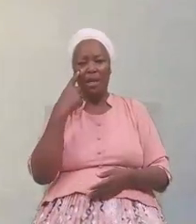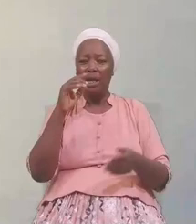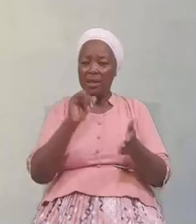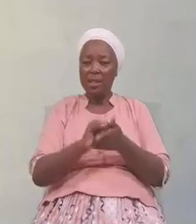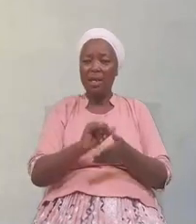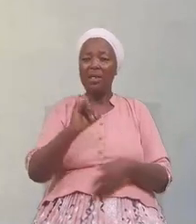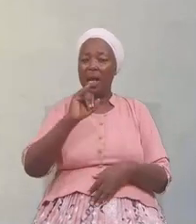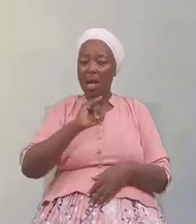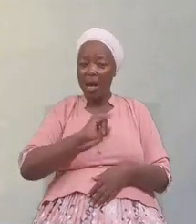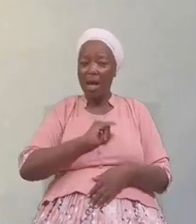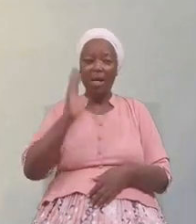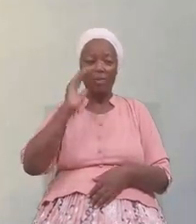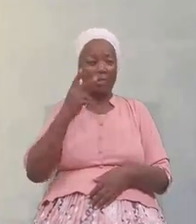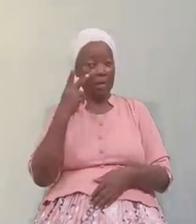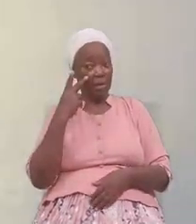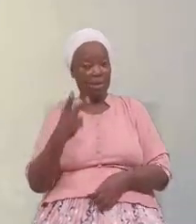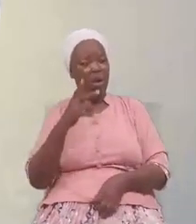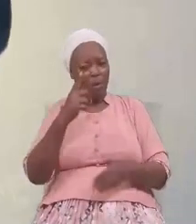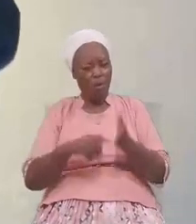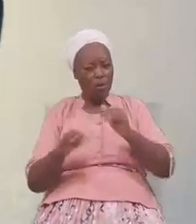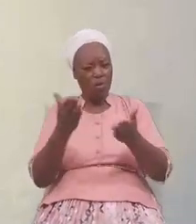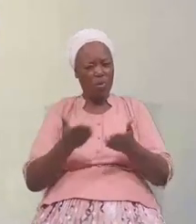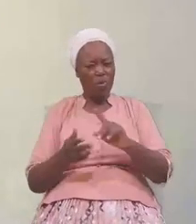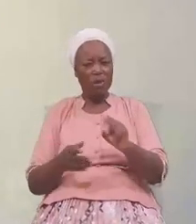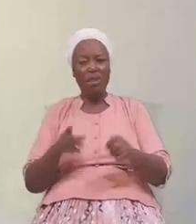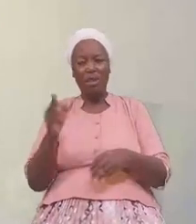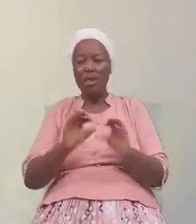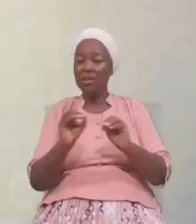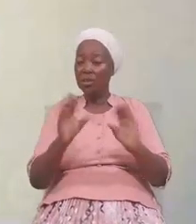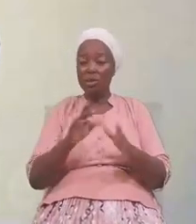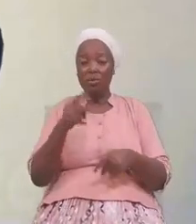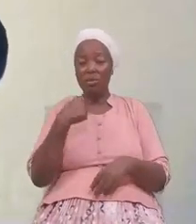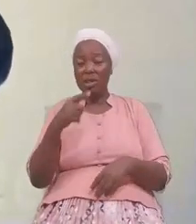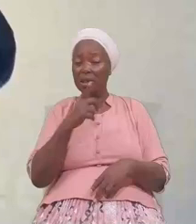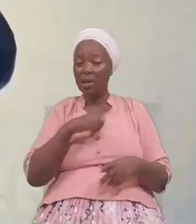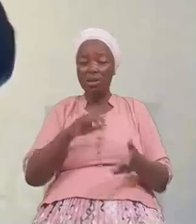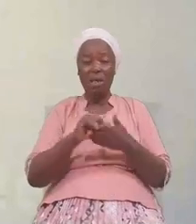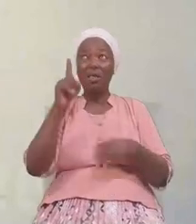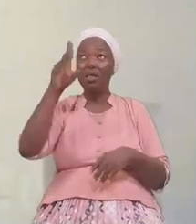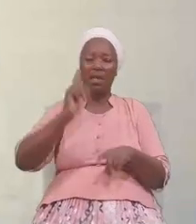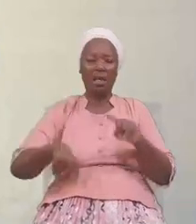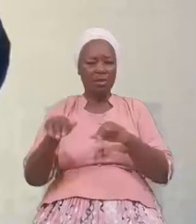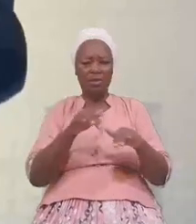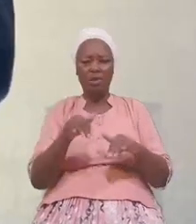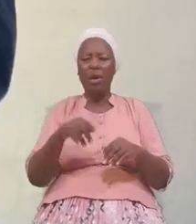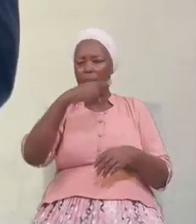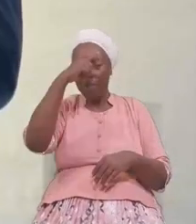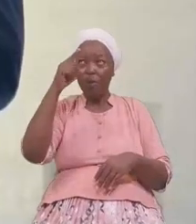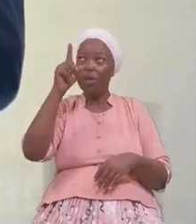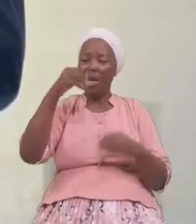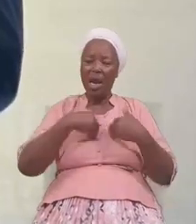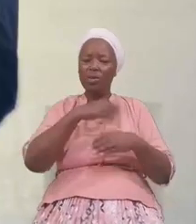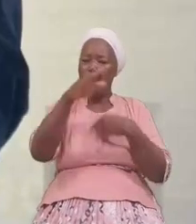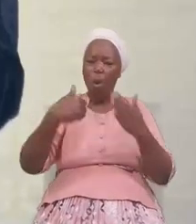je vois. Que veux-tu? Il n'y a rien que tu lui dises qu'il ne puisse pas faire. Parce qu'il a toute la puissance sur